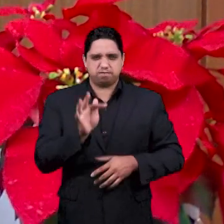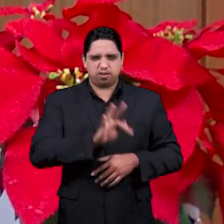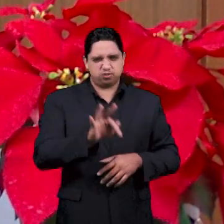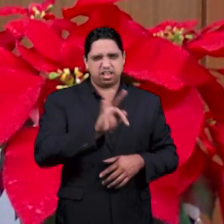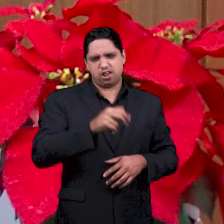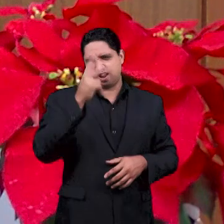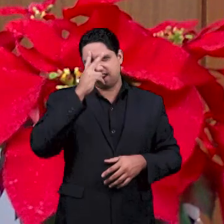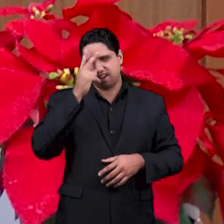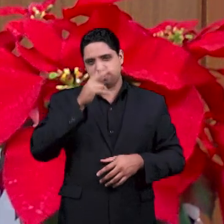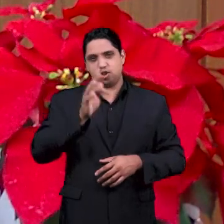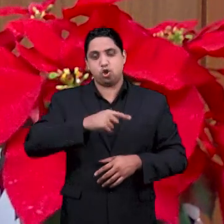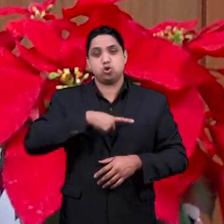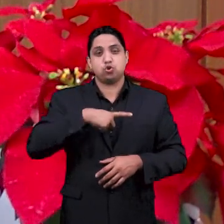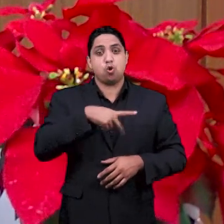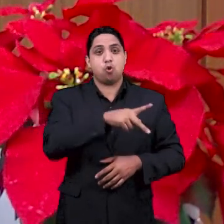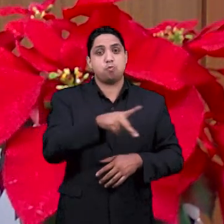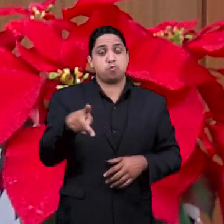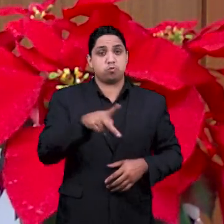У меня